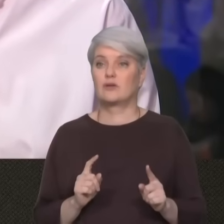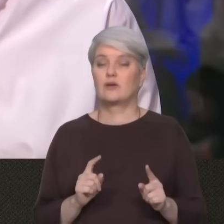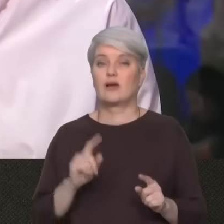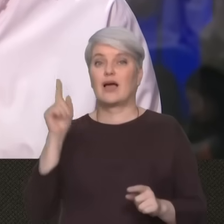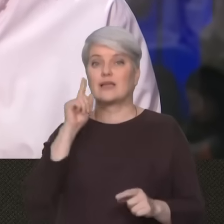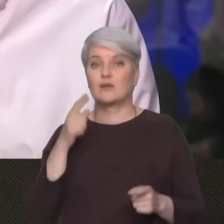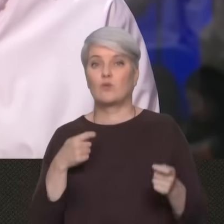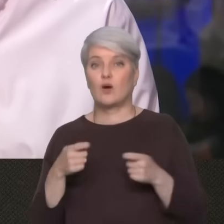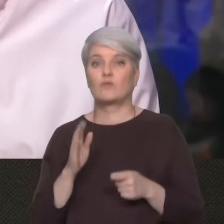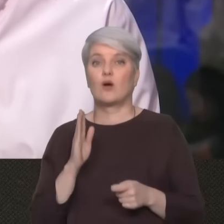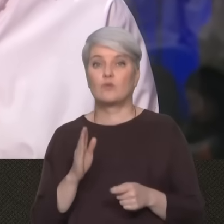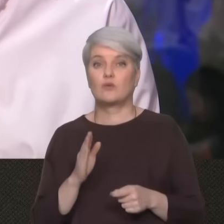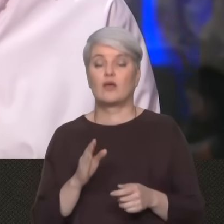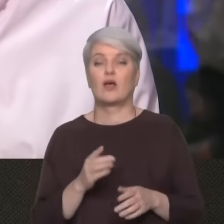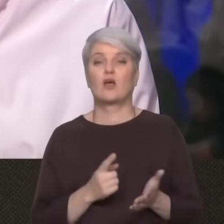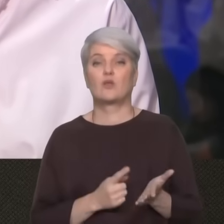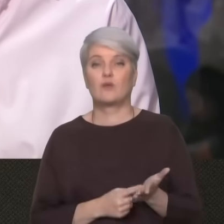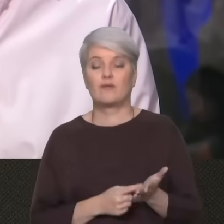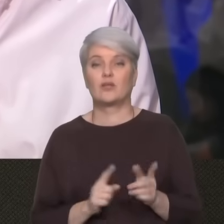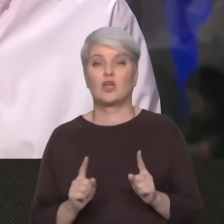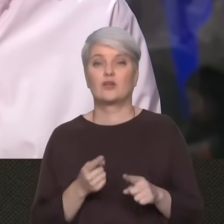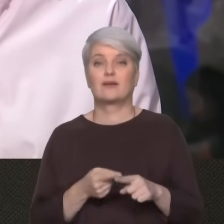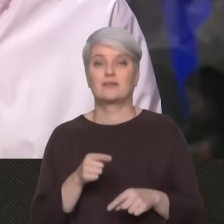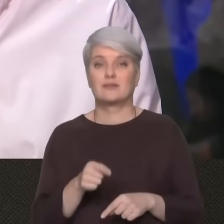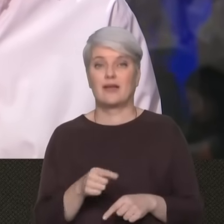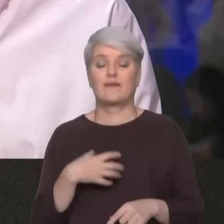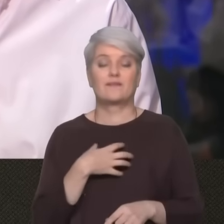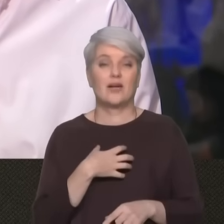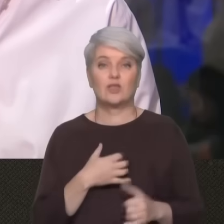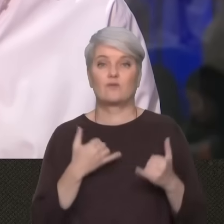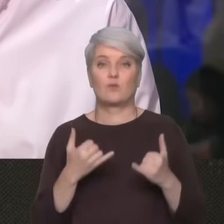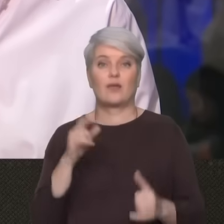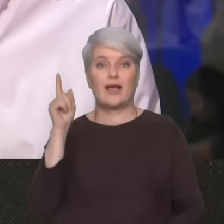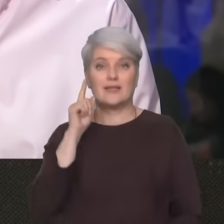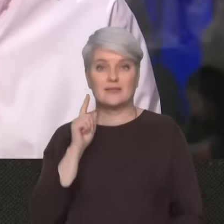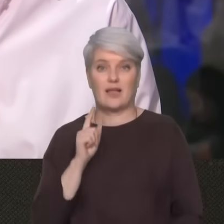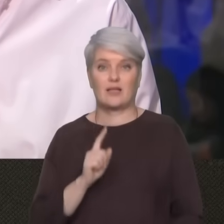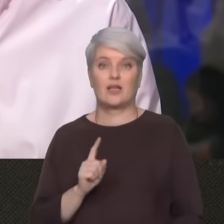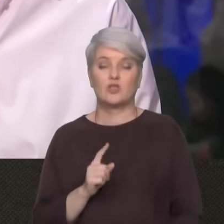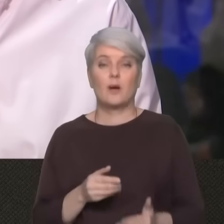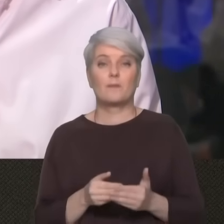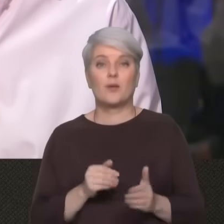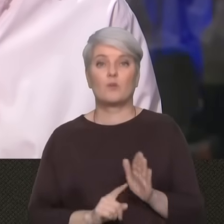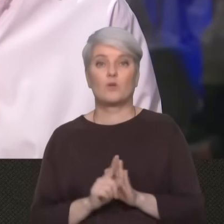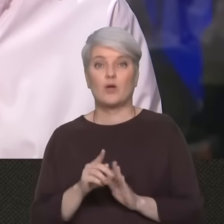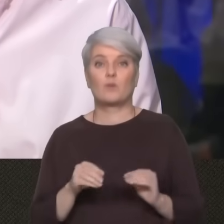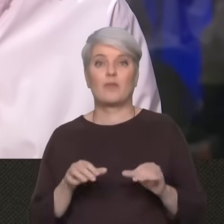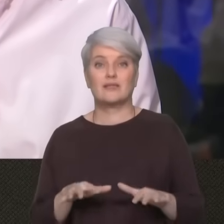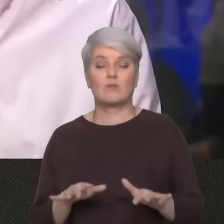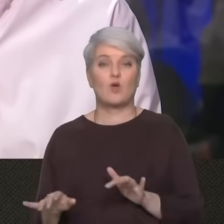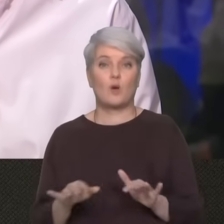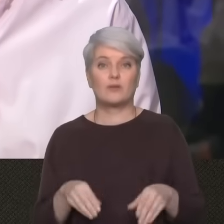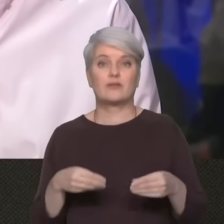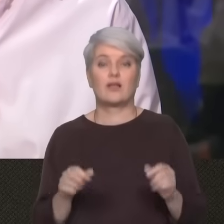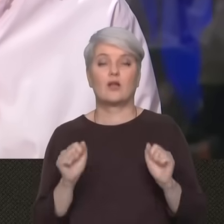ізраїльському керівництву буде доведено, що це важливо для Ізраїля, щоб перед початком наземної операції